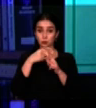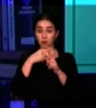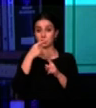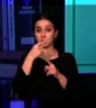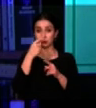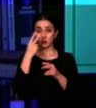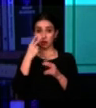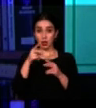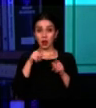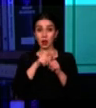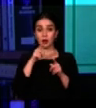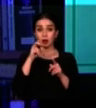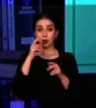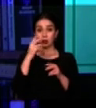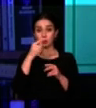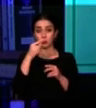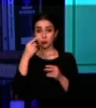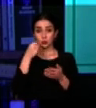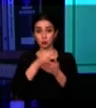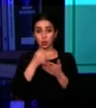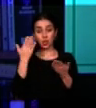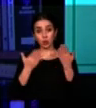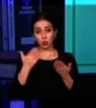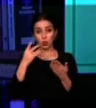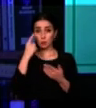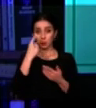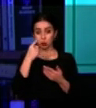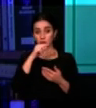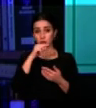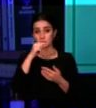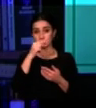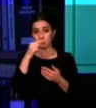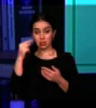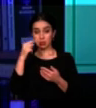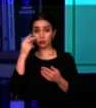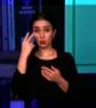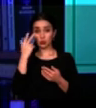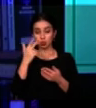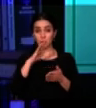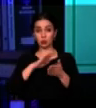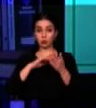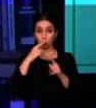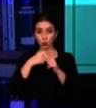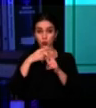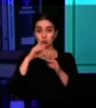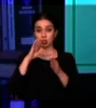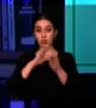minus cheksizda minus 2 taqsim 3 gacha yoki 1 taqsim 3 dan plus cheksizgacha.